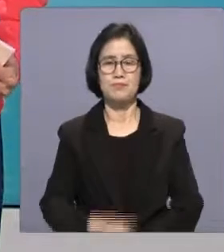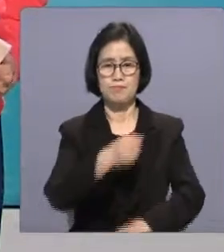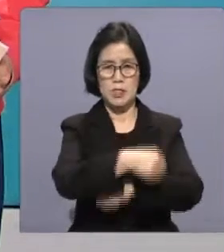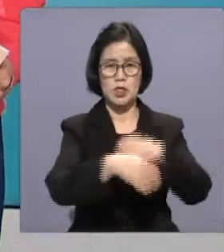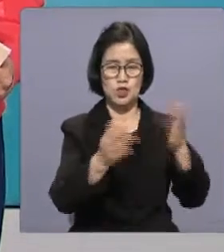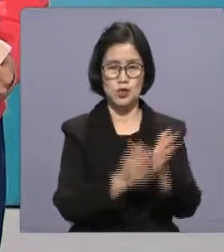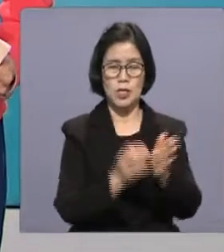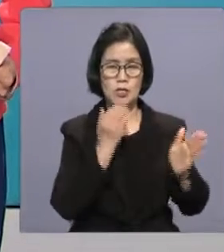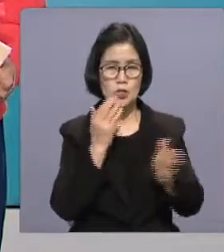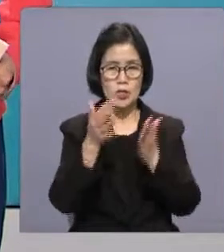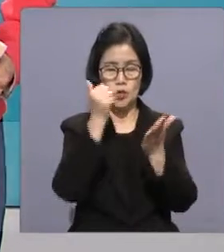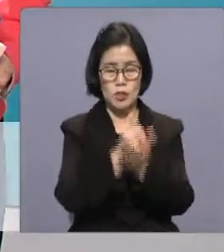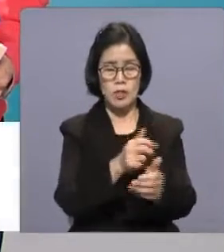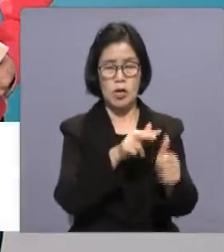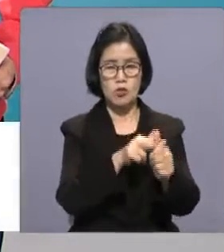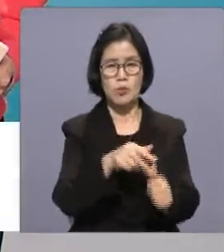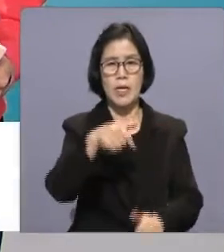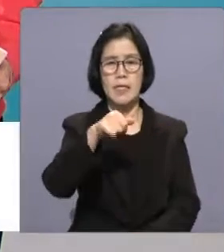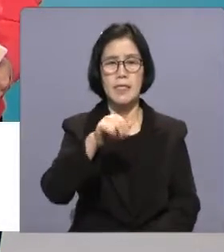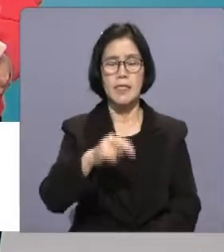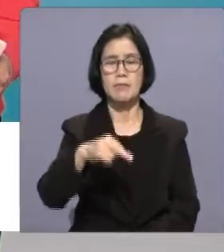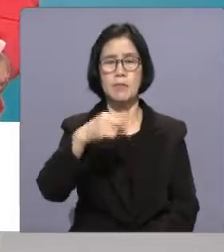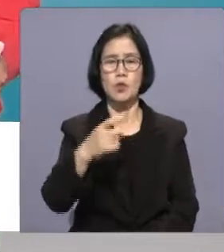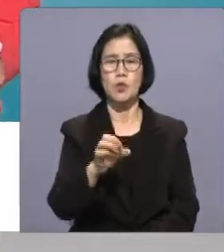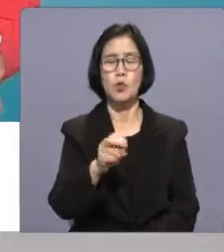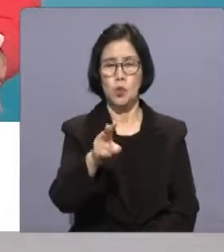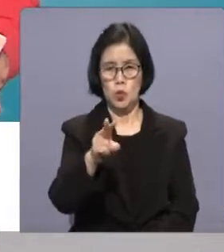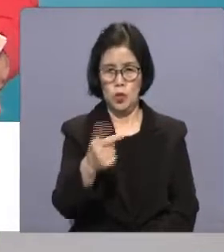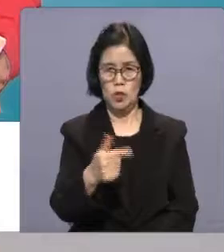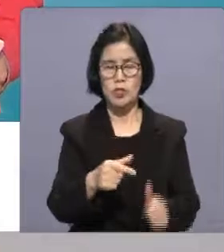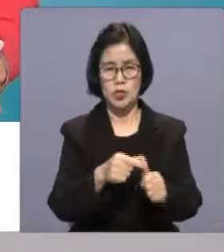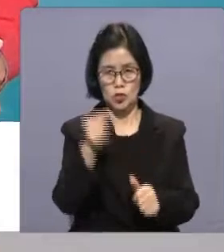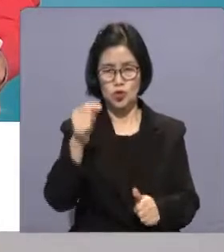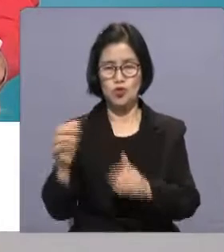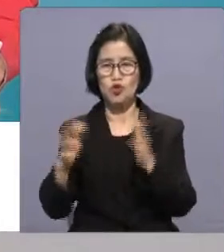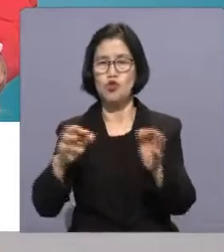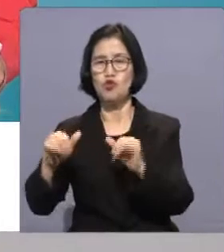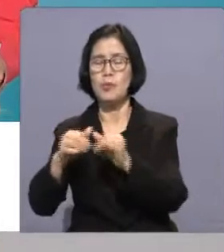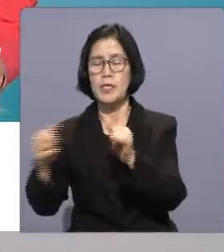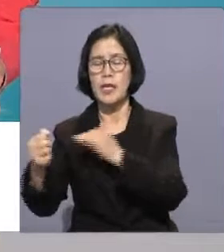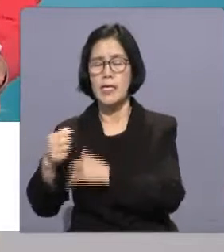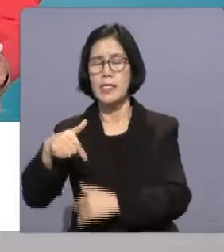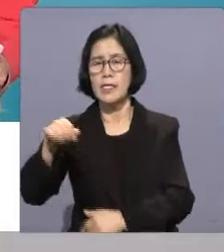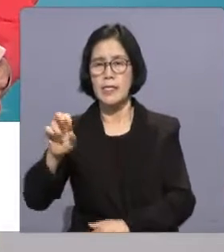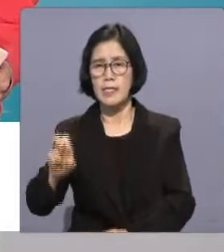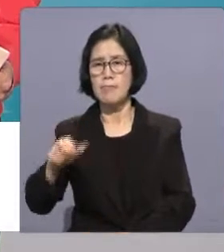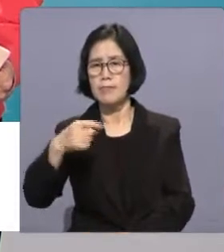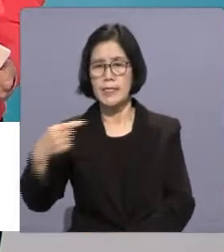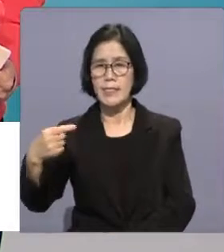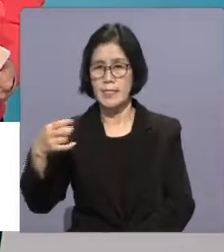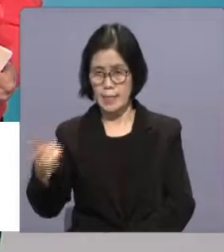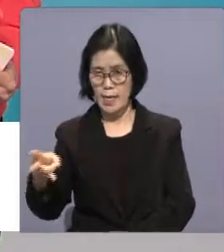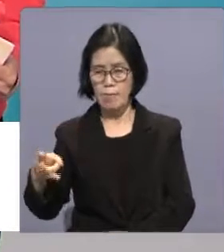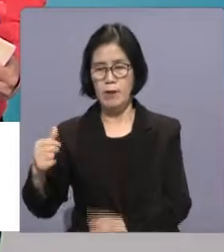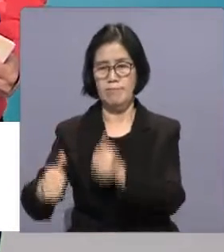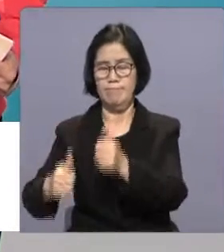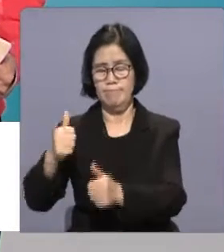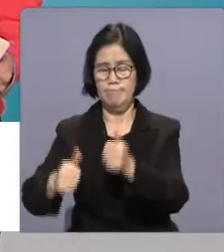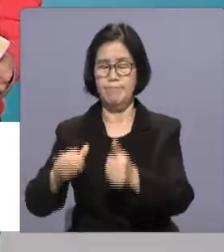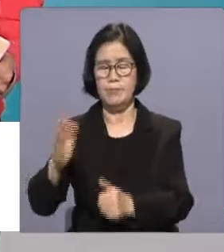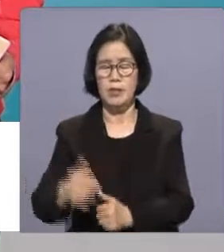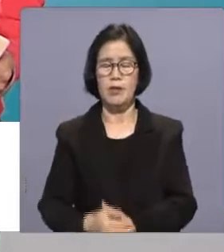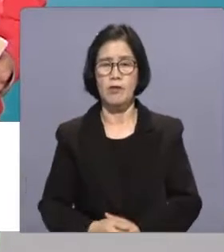더불어민주당 경기도지사 후보로 김동연 예비 후보가 선출돼 국민의힘 김은혜 후보와 자웅을 겨루게 됐습니다.